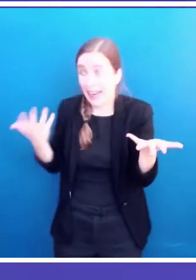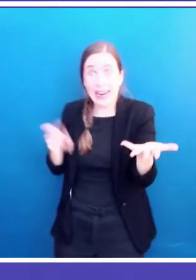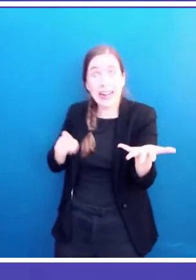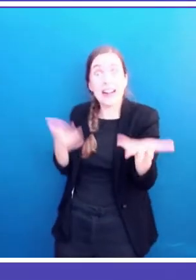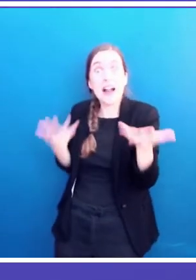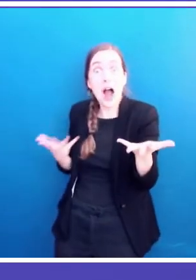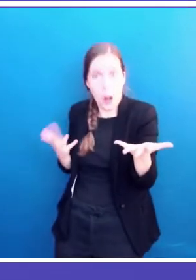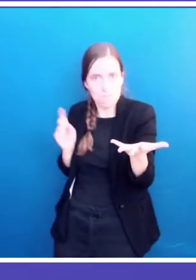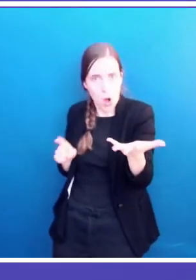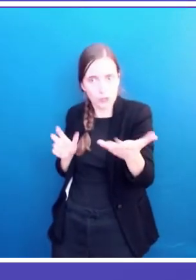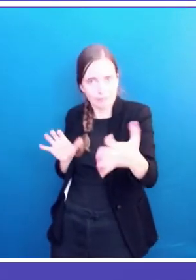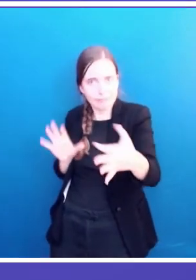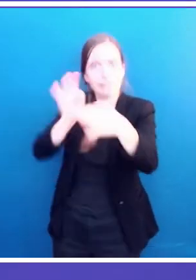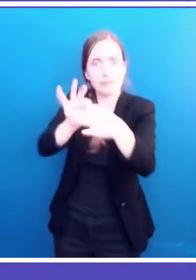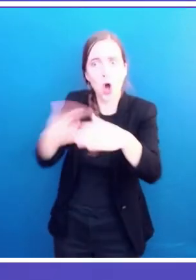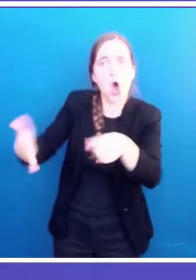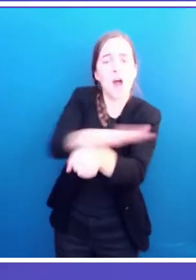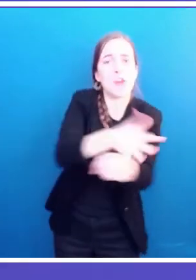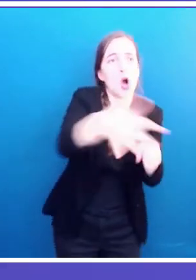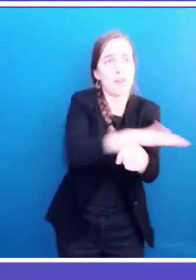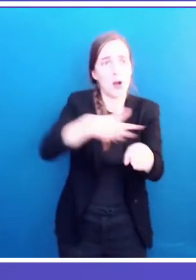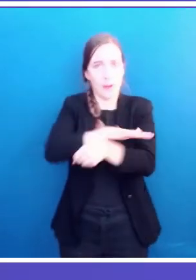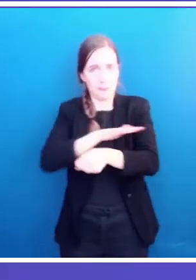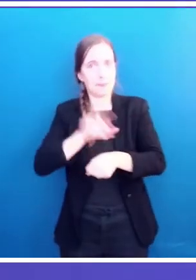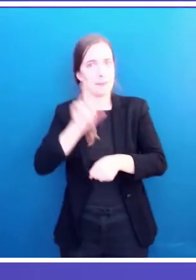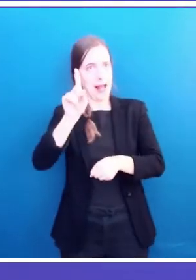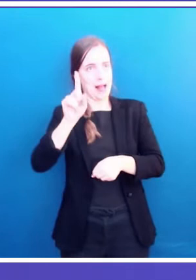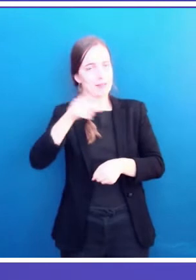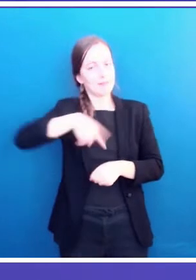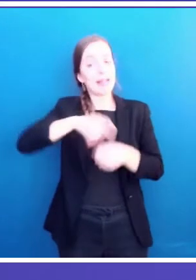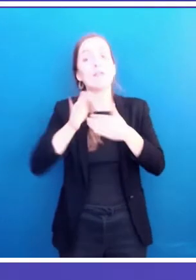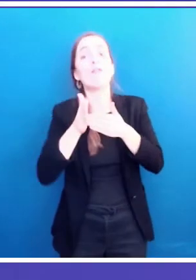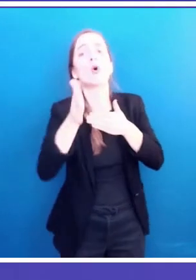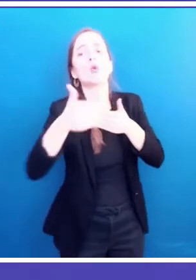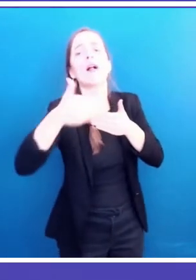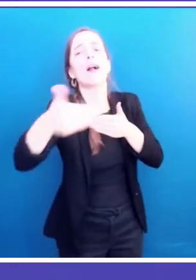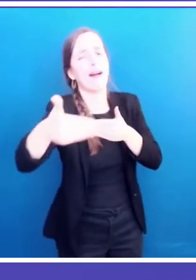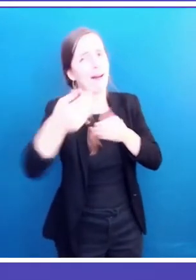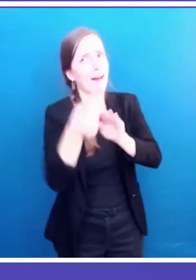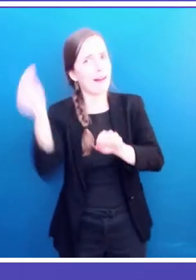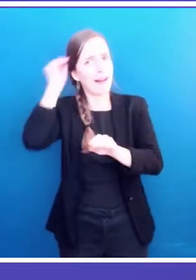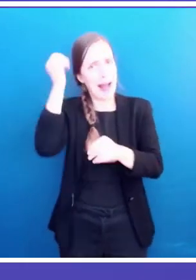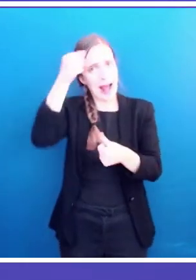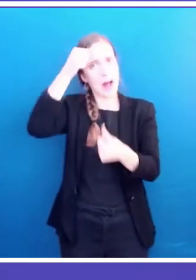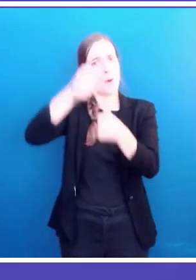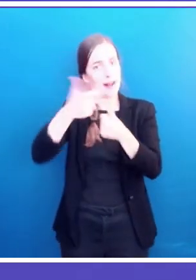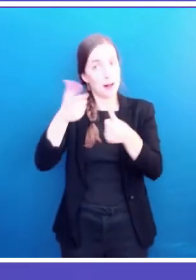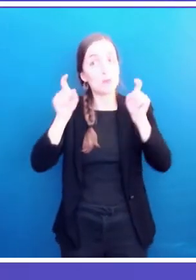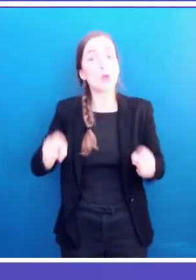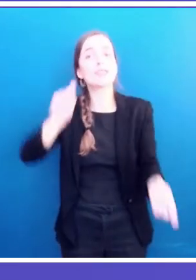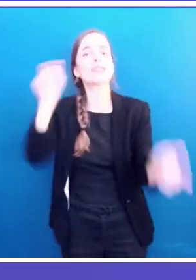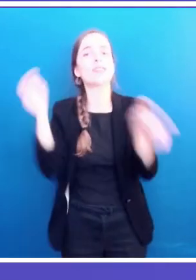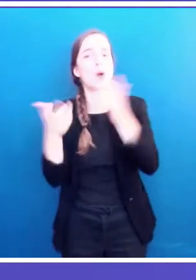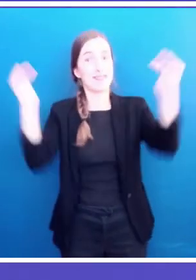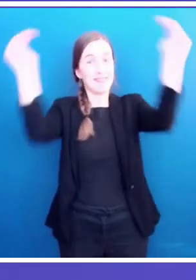ضعفا. علينا في نفس الوقت أن نعمل على المدى الطويل لكي نحقق التغيير الهيكلي. كما